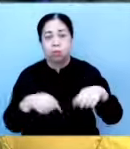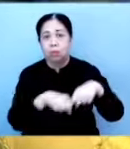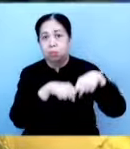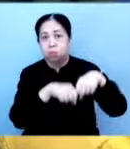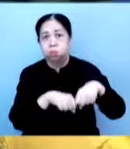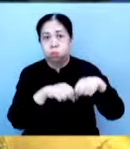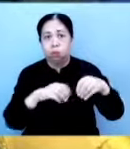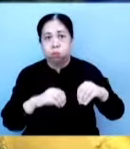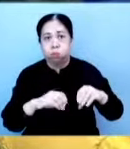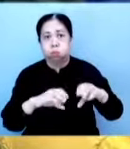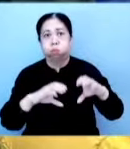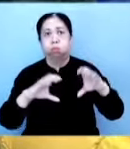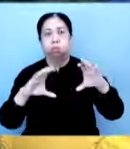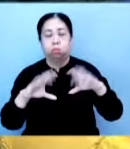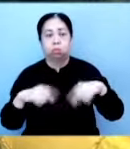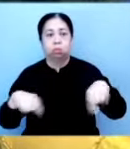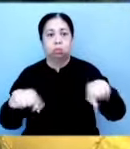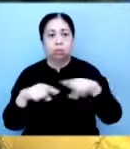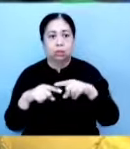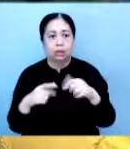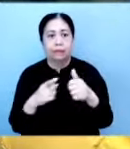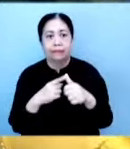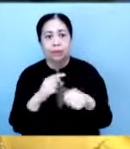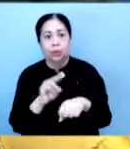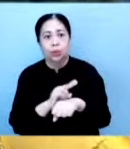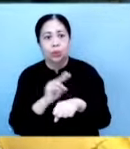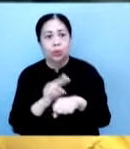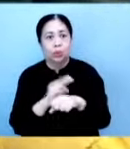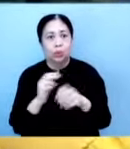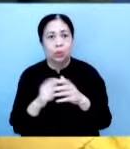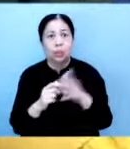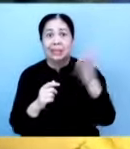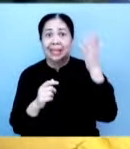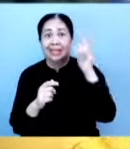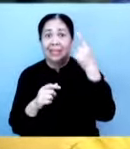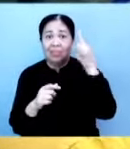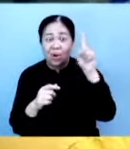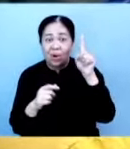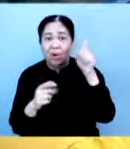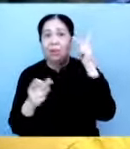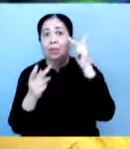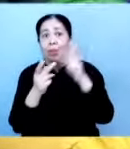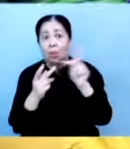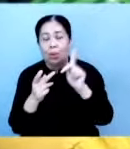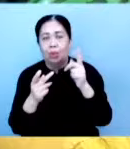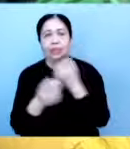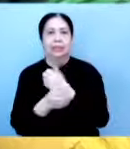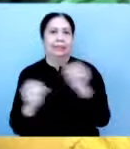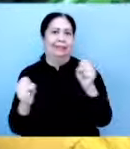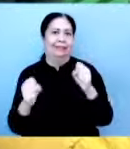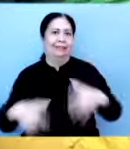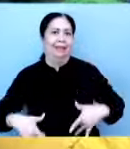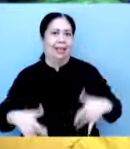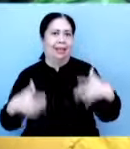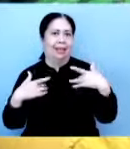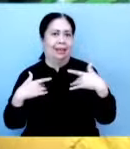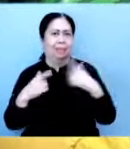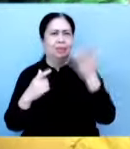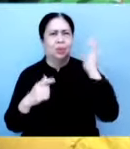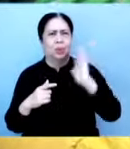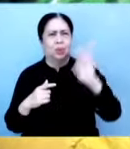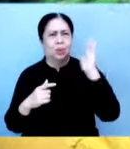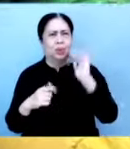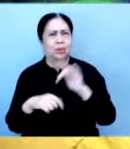ano mga inflatable na to unang ginamit pang life saving ' ba Oo mga salv via yan na ginagamit nung around